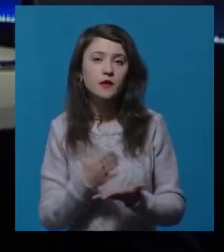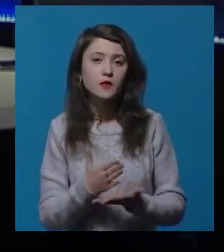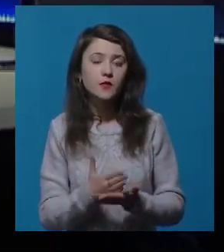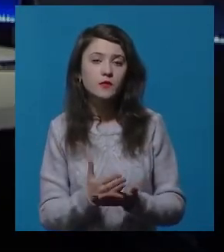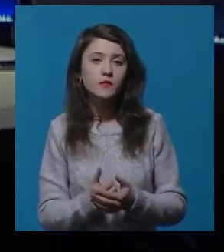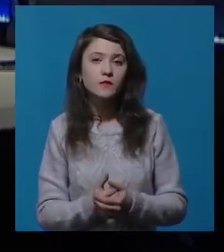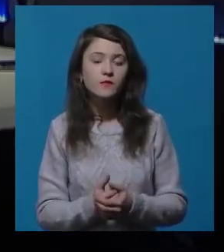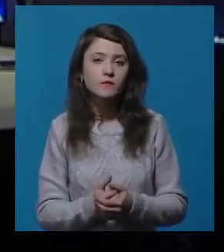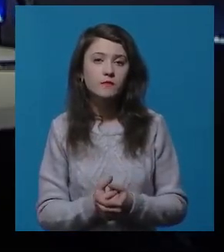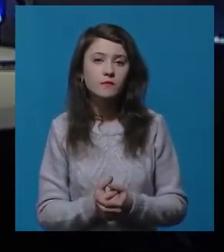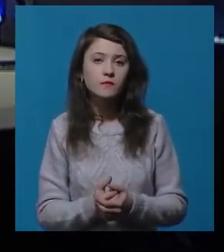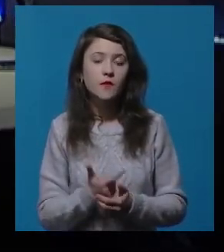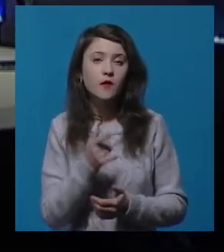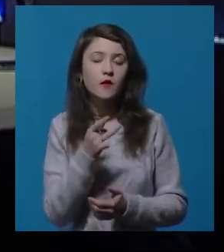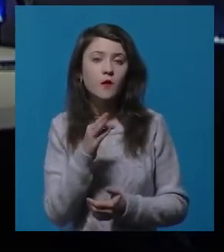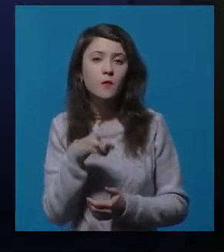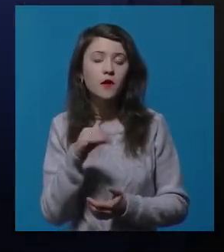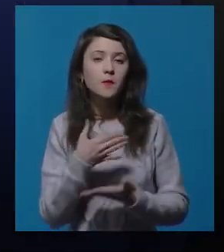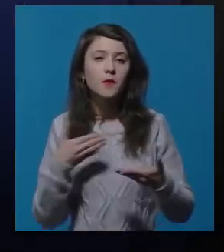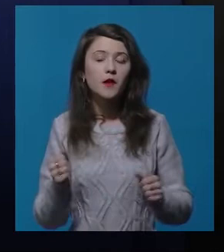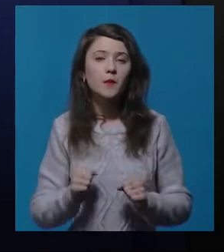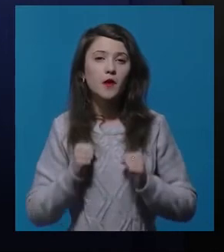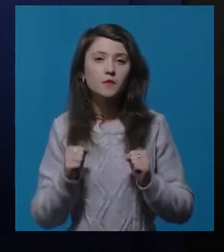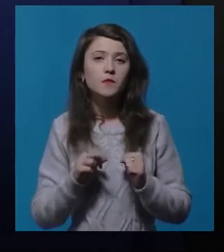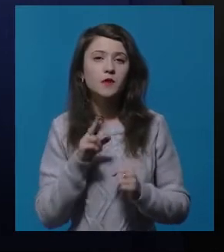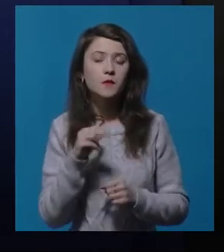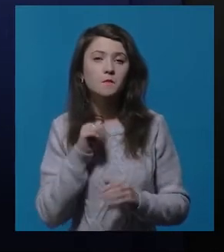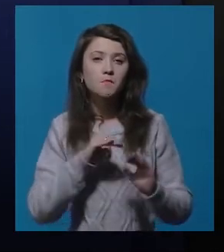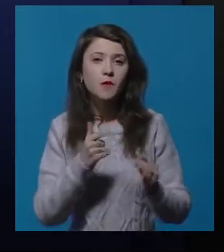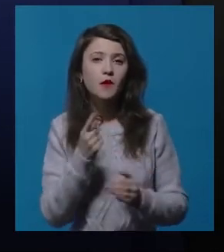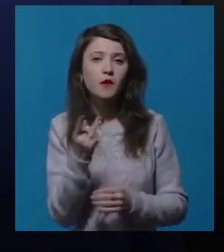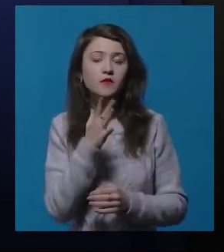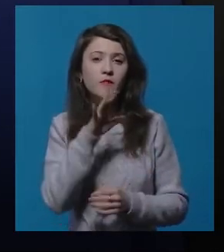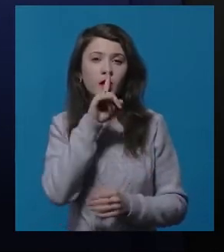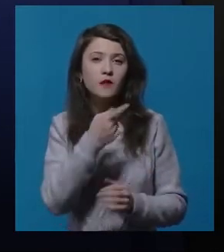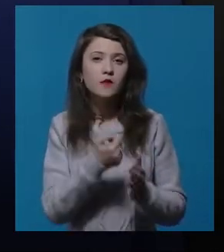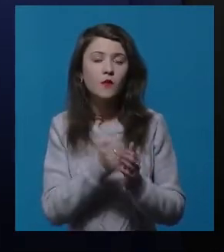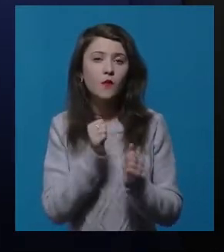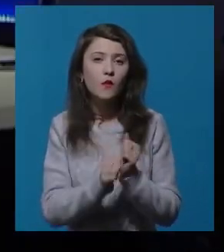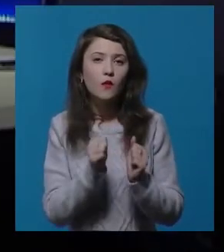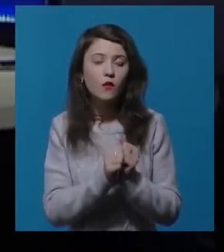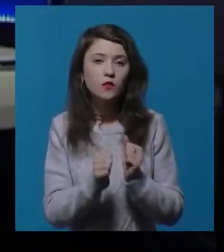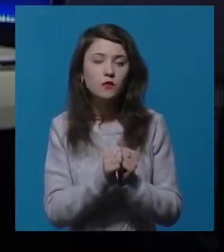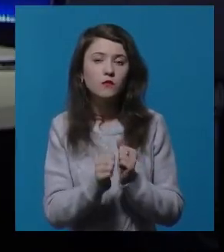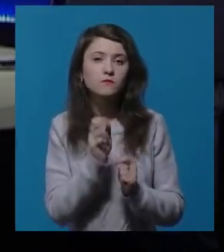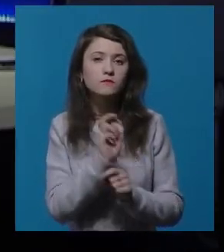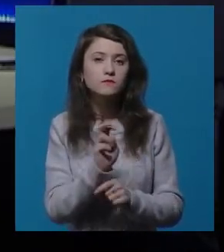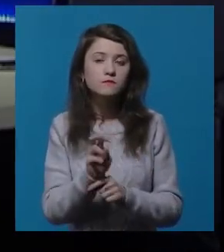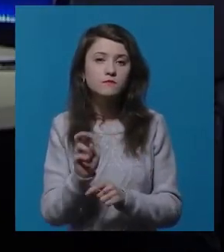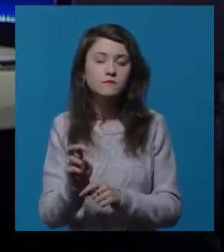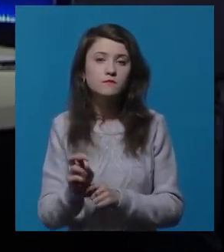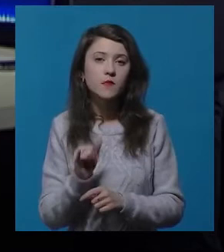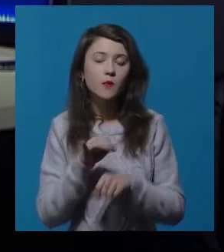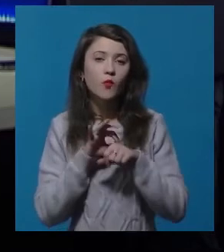там підрозділами громади, ми намагаємося як мінімум раз у рік до кожного старостату відвідати і провести